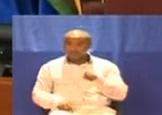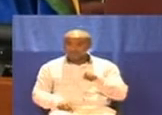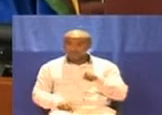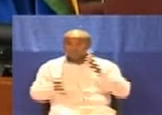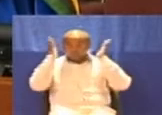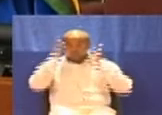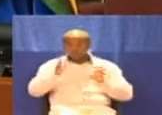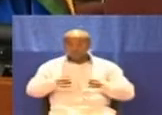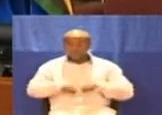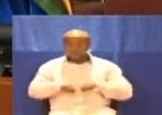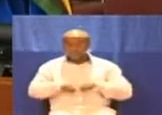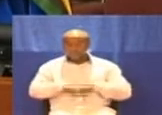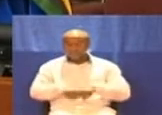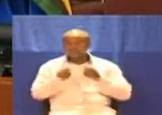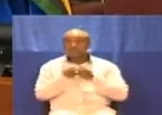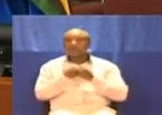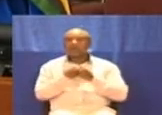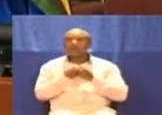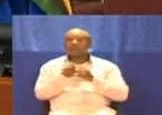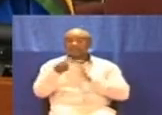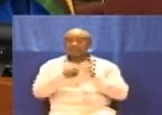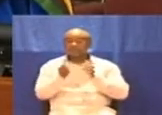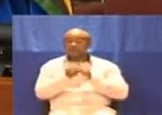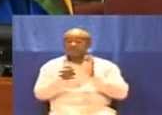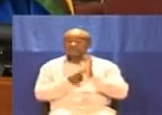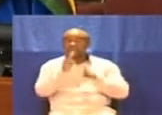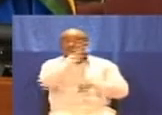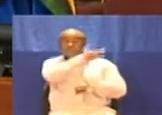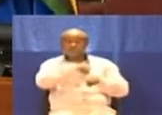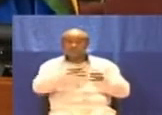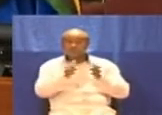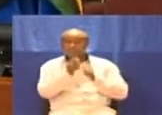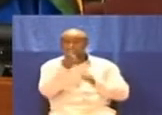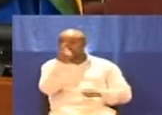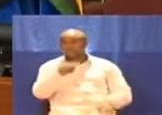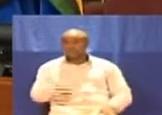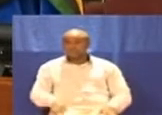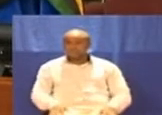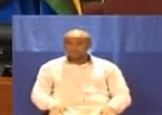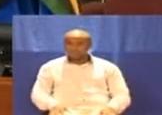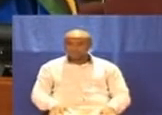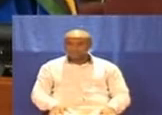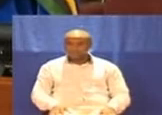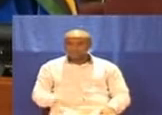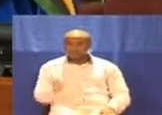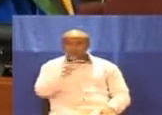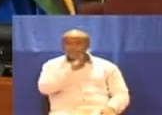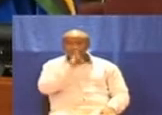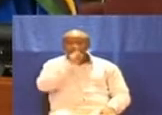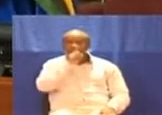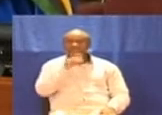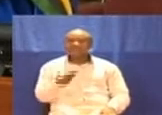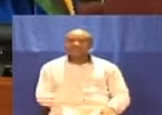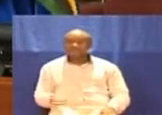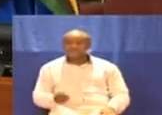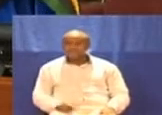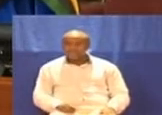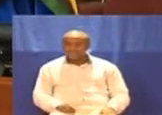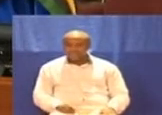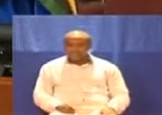amevunja bunge hili la 11. Bwana mmenyamaza sana.